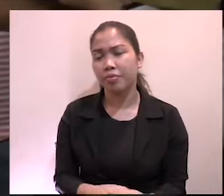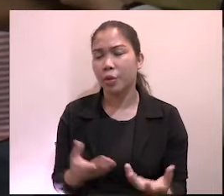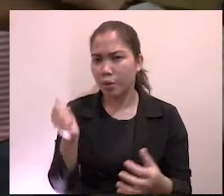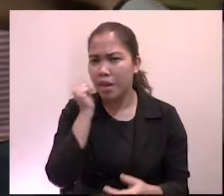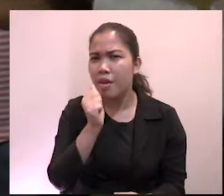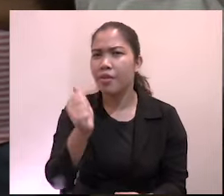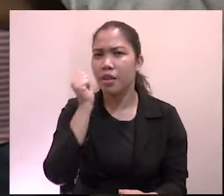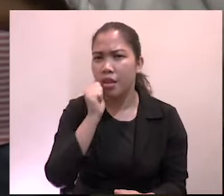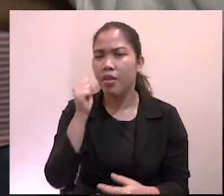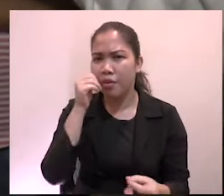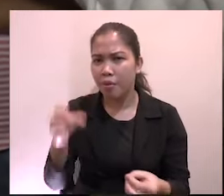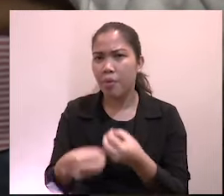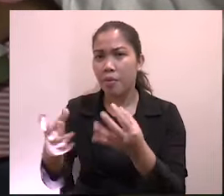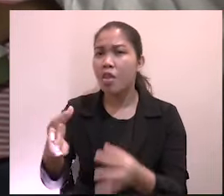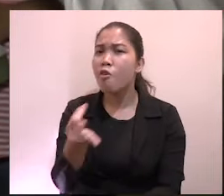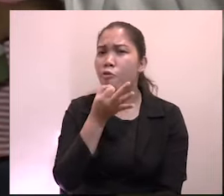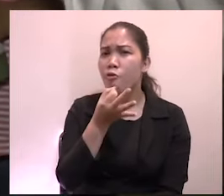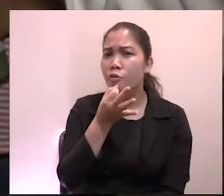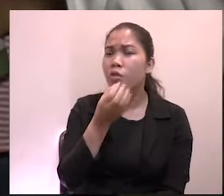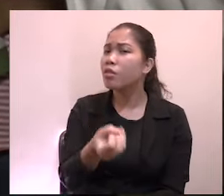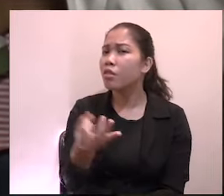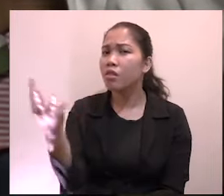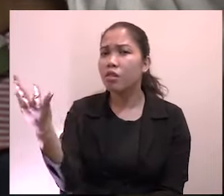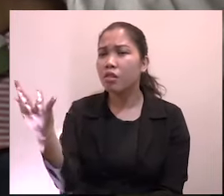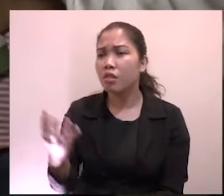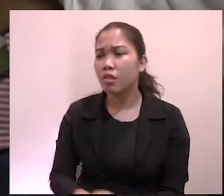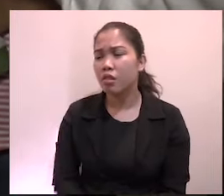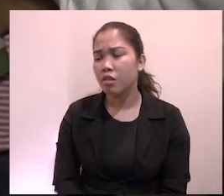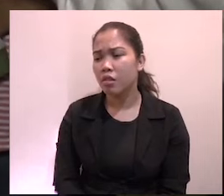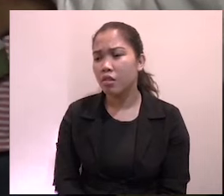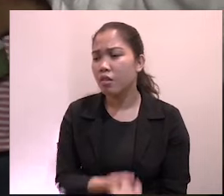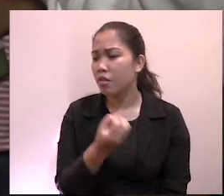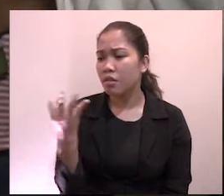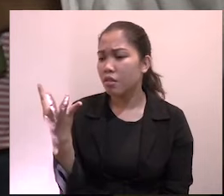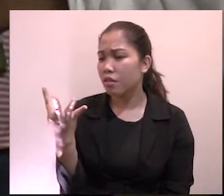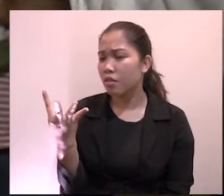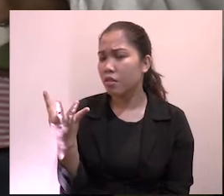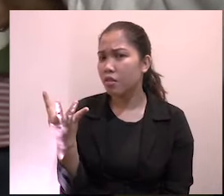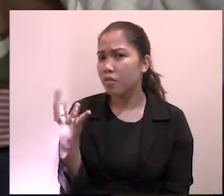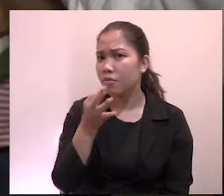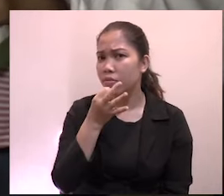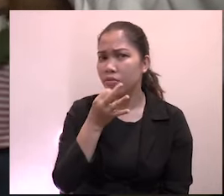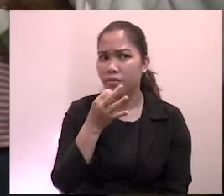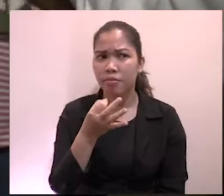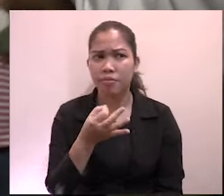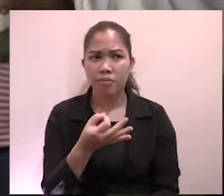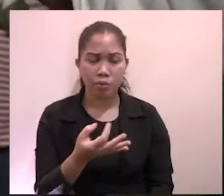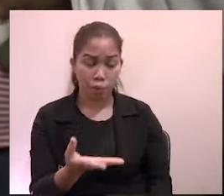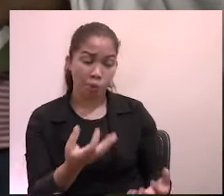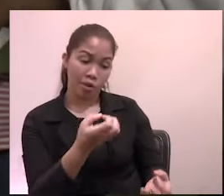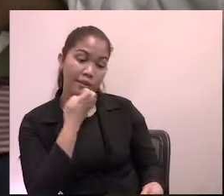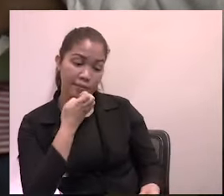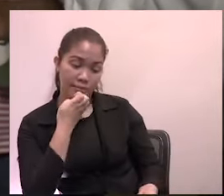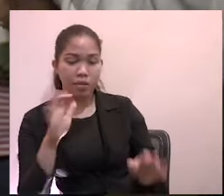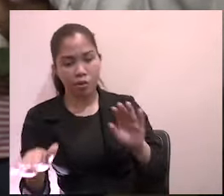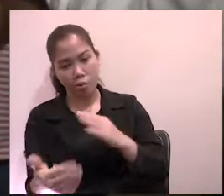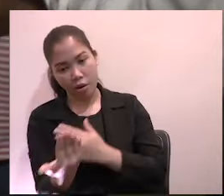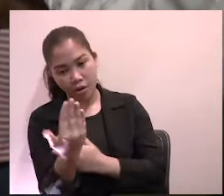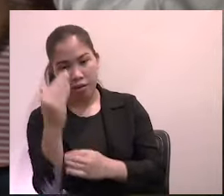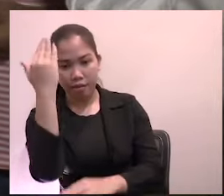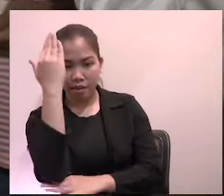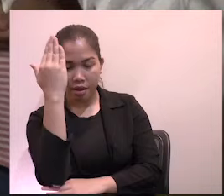araw-araw, sasagutin ko yan. Tapos, ang pagkain, magkano'ng pagkain na iningin mo sa akin? Di ba, kakain ng umaga.